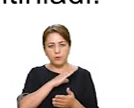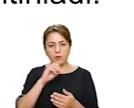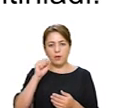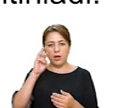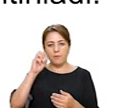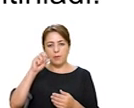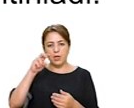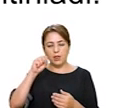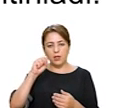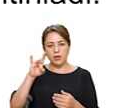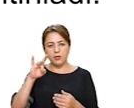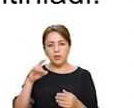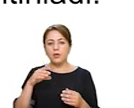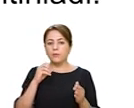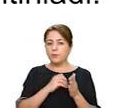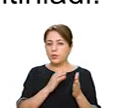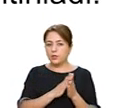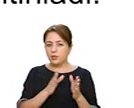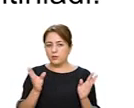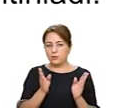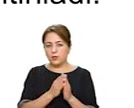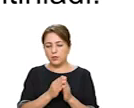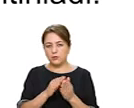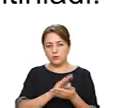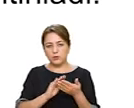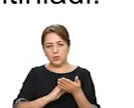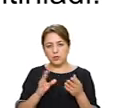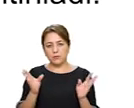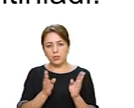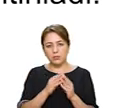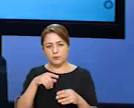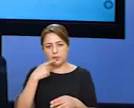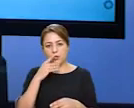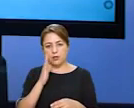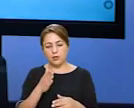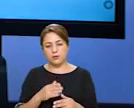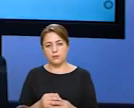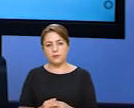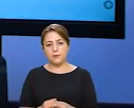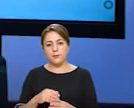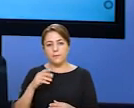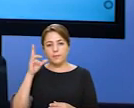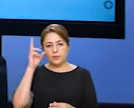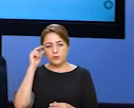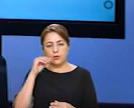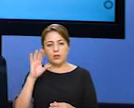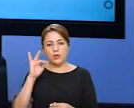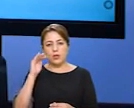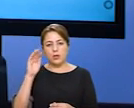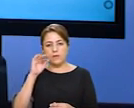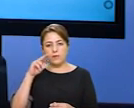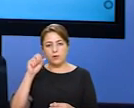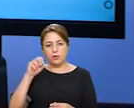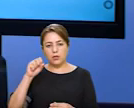belgilari bilan belgilanadigan birlashmaga aytilar ekan. Demak, sonli ifodalarga keling